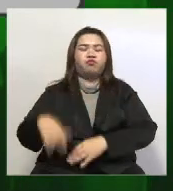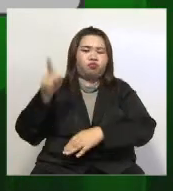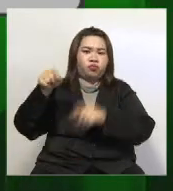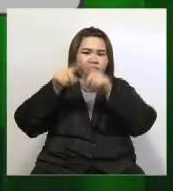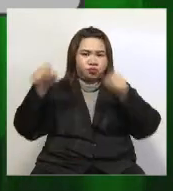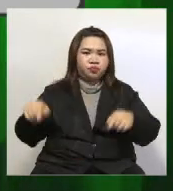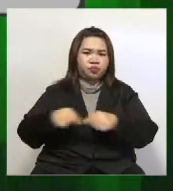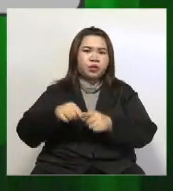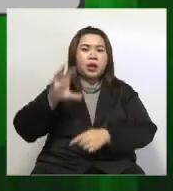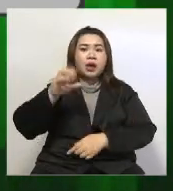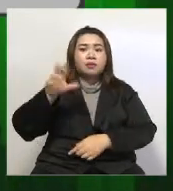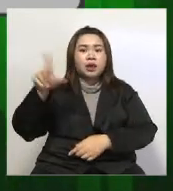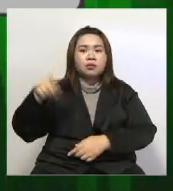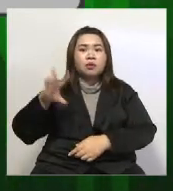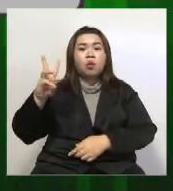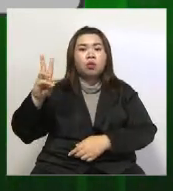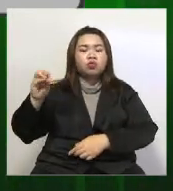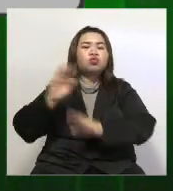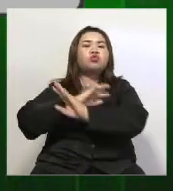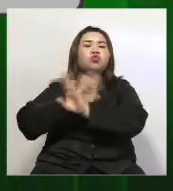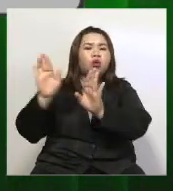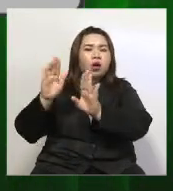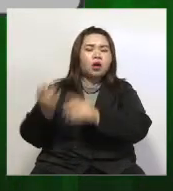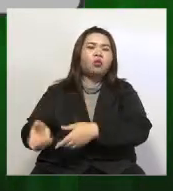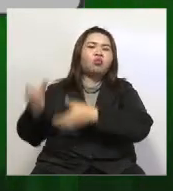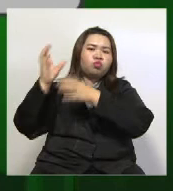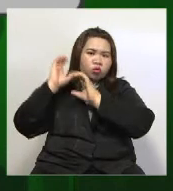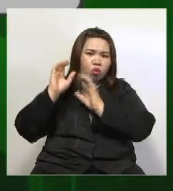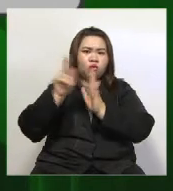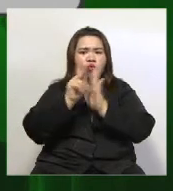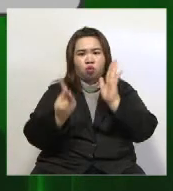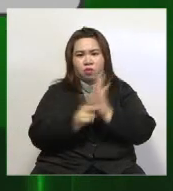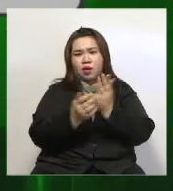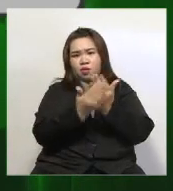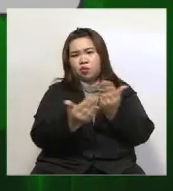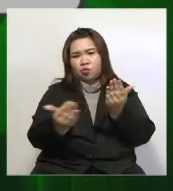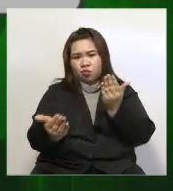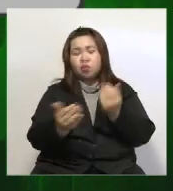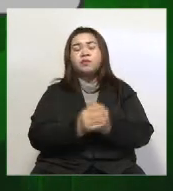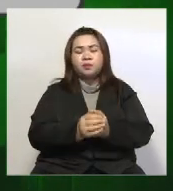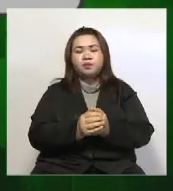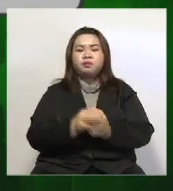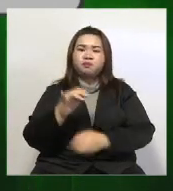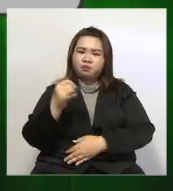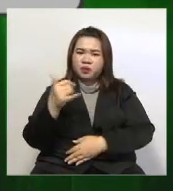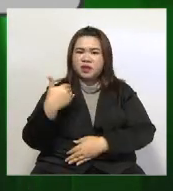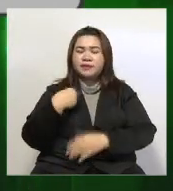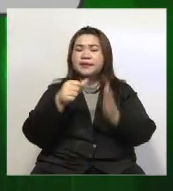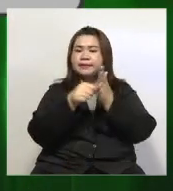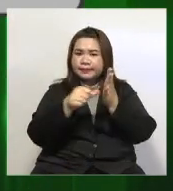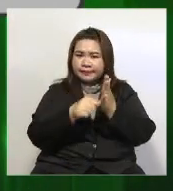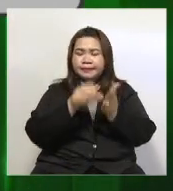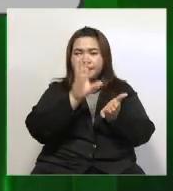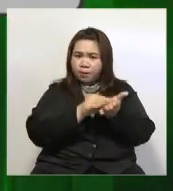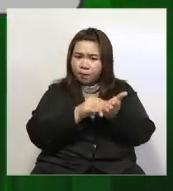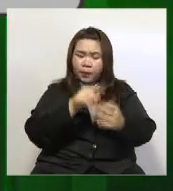ช.ก็จะเป็นโมฆะทันทีและต้องกลับไปใช้กติกาเดิมในกฎหมายลูกพรรคการเมืองและอาจจะแก้ไขเนื้อหากร